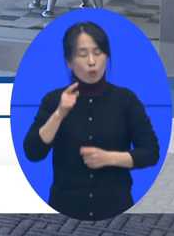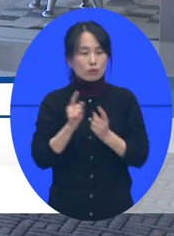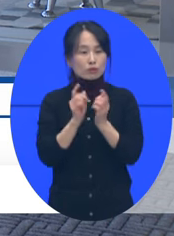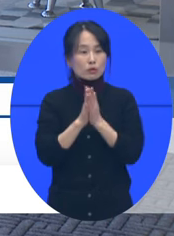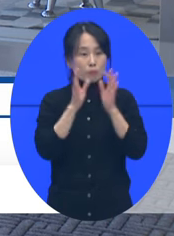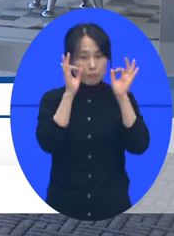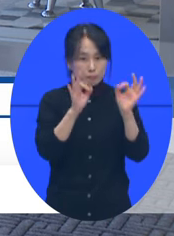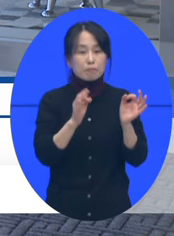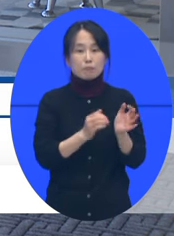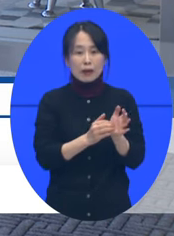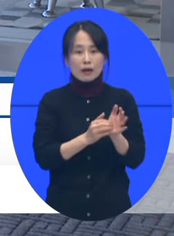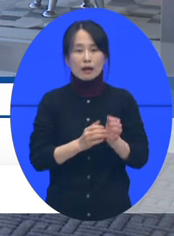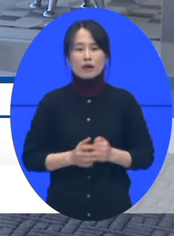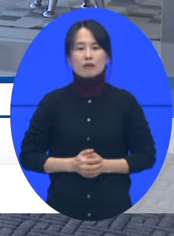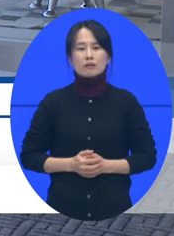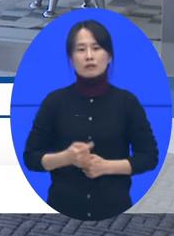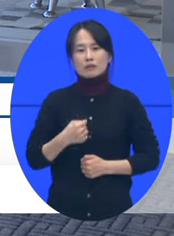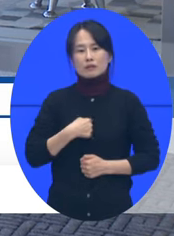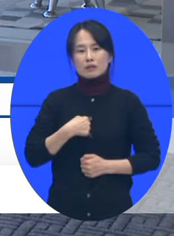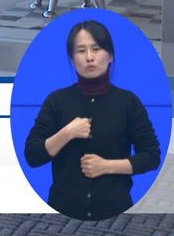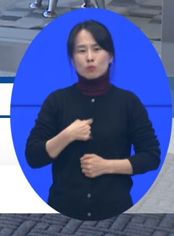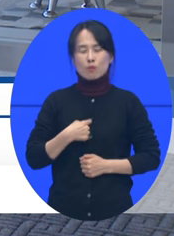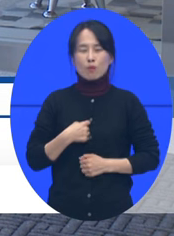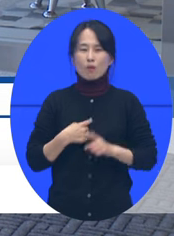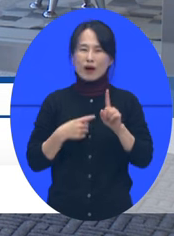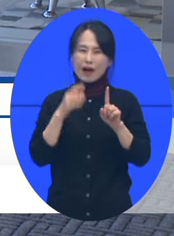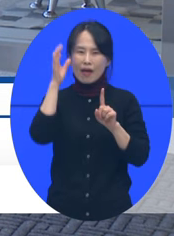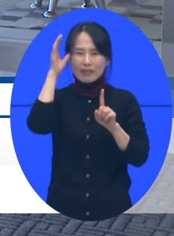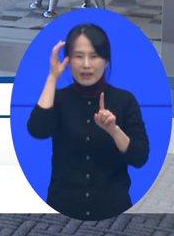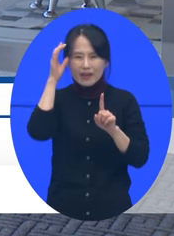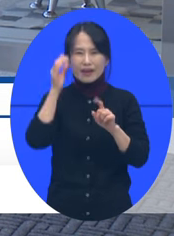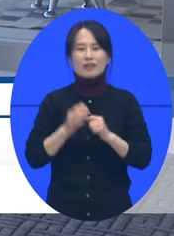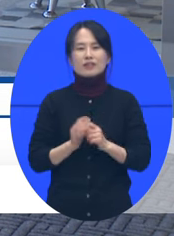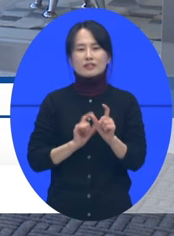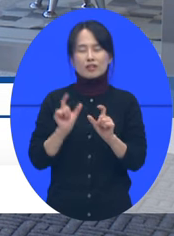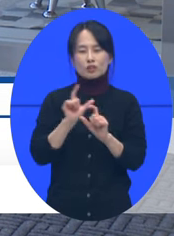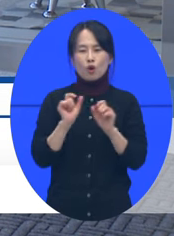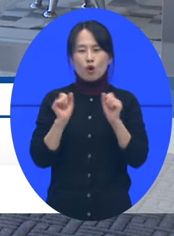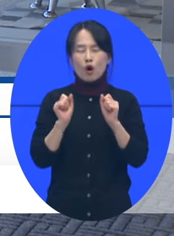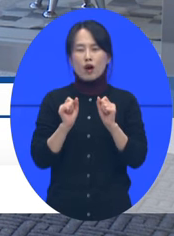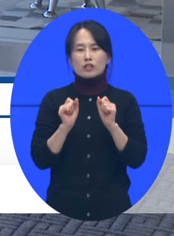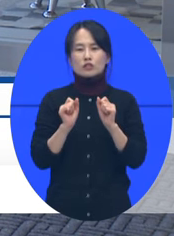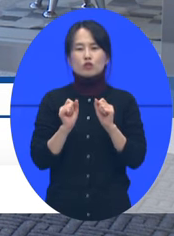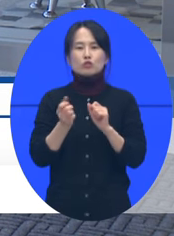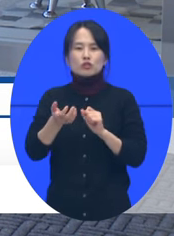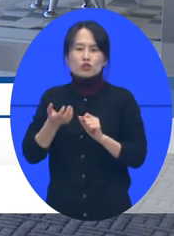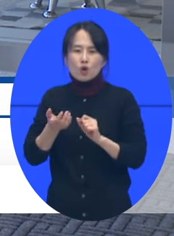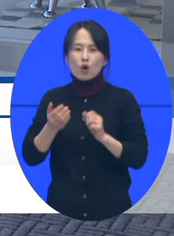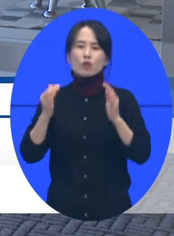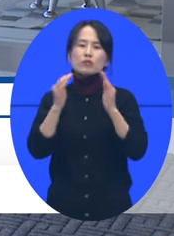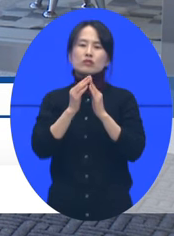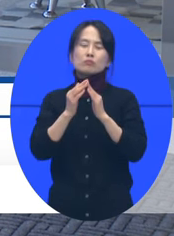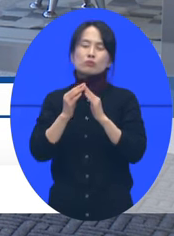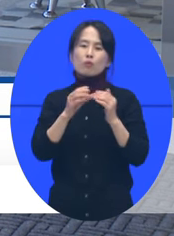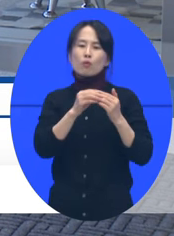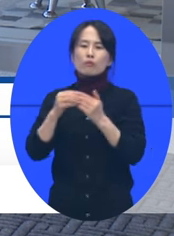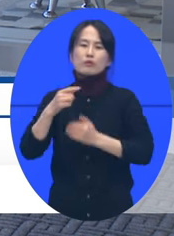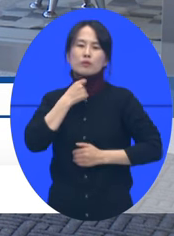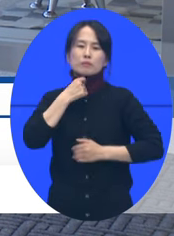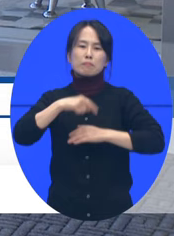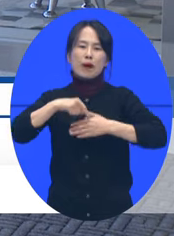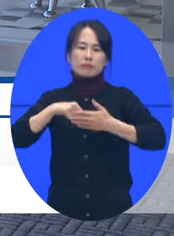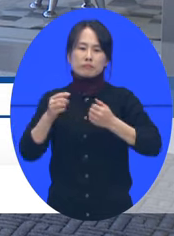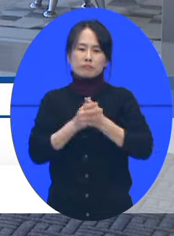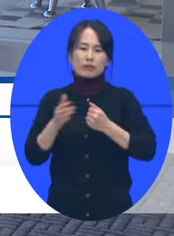실제로 보다 보니 저도 한 친구라도 더 날씨가 춥기 전에 집으로 돌려보내고 싶다는